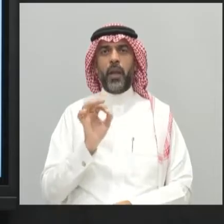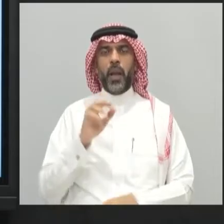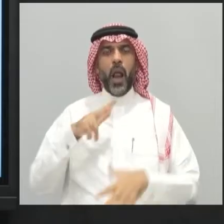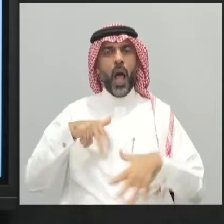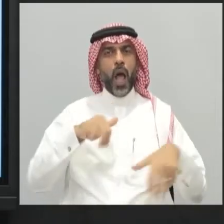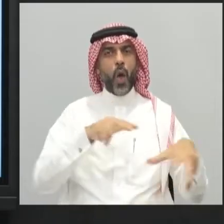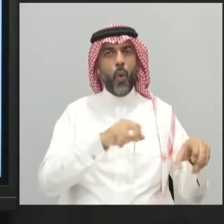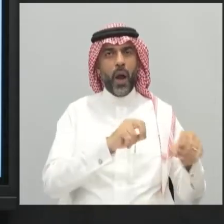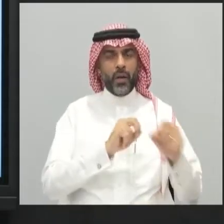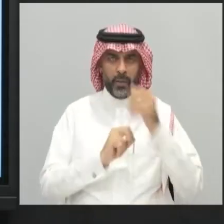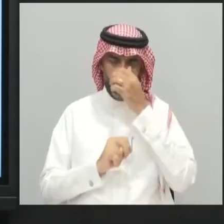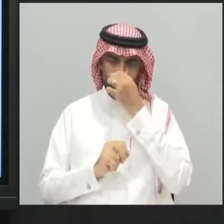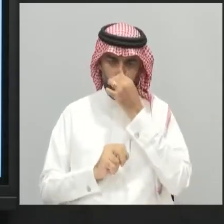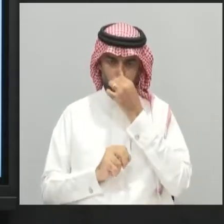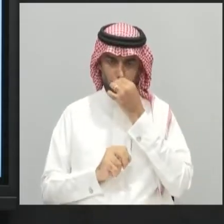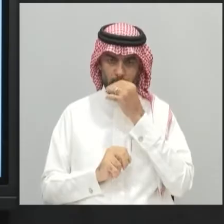وبين ماذا الحيوان